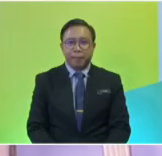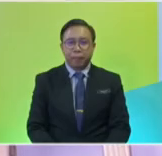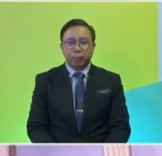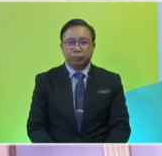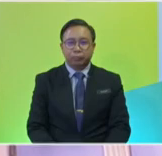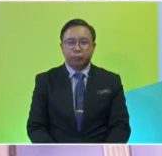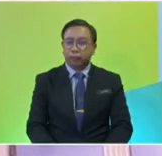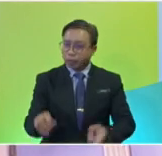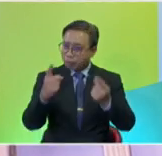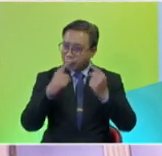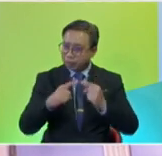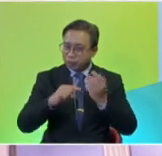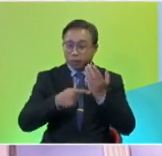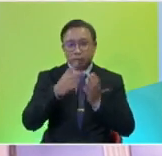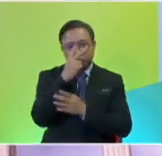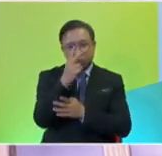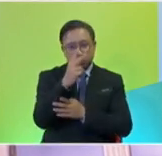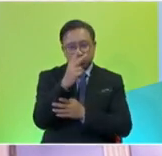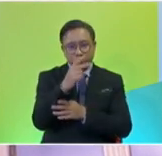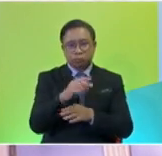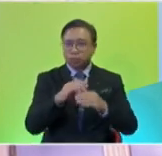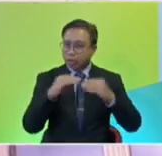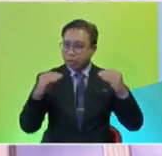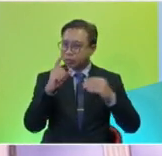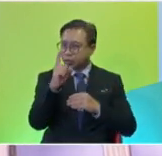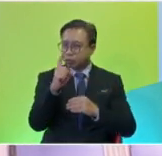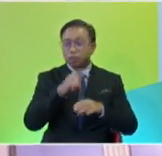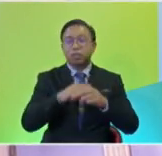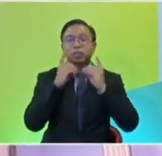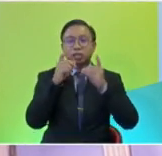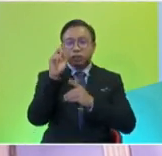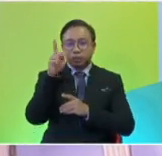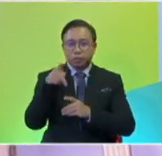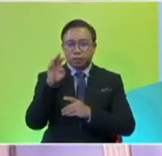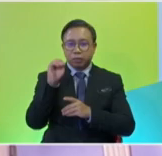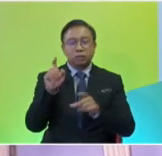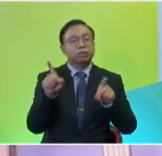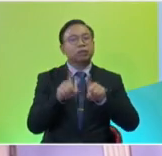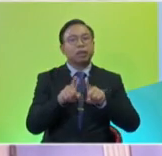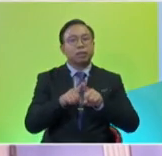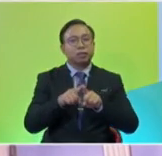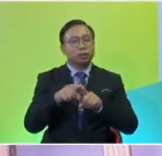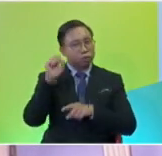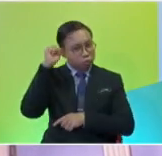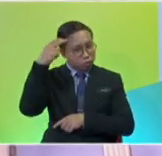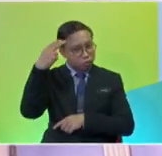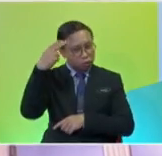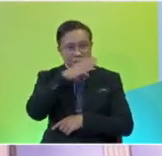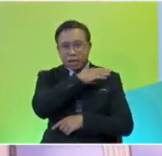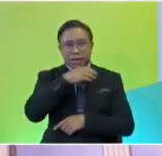kembali semula menonton slot tahap 1 di directv KPM bersama dengan saya